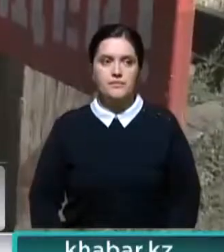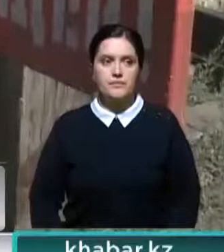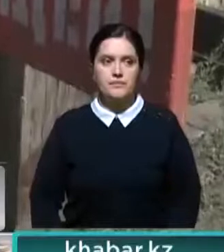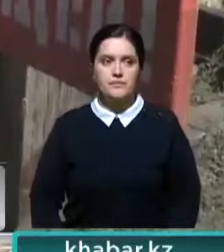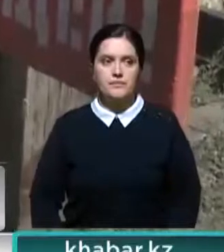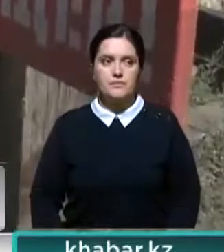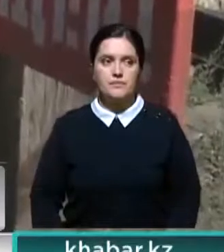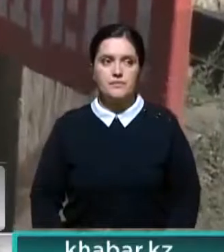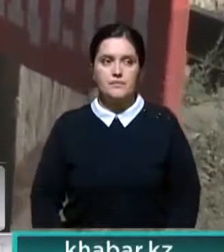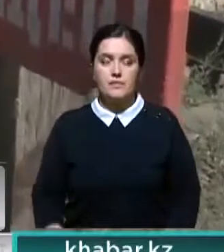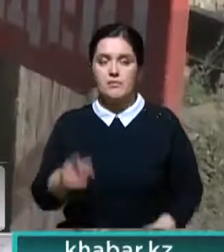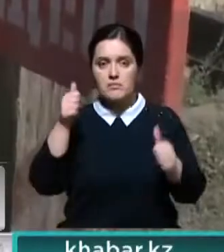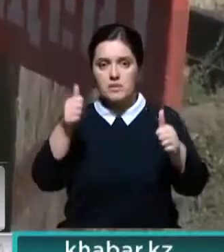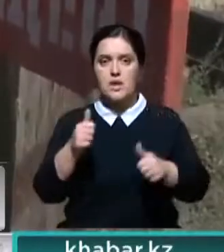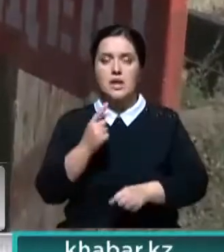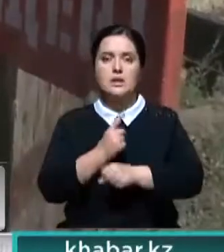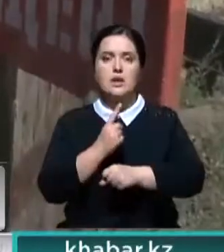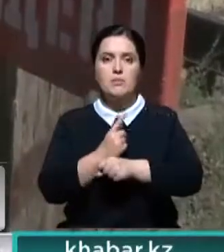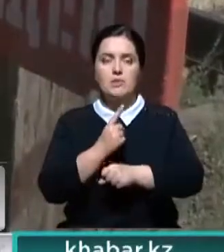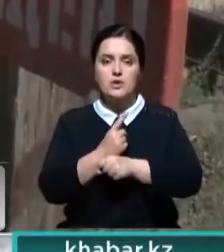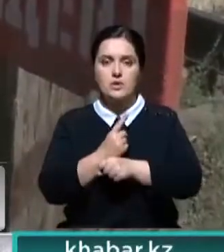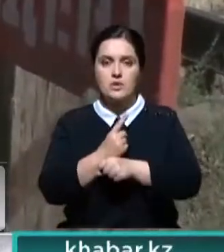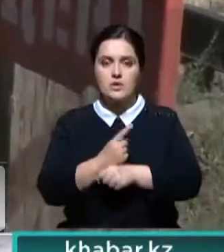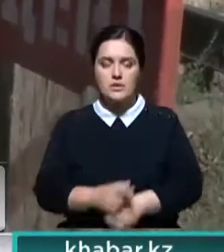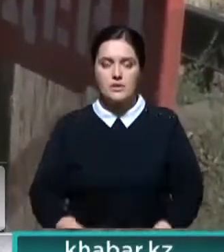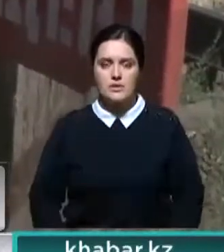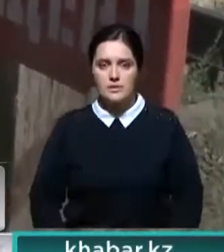Проход через ЖД-пути запрещен.